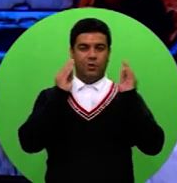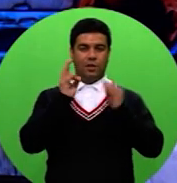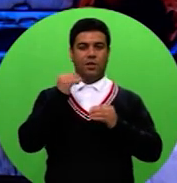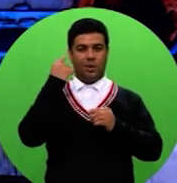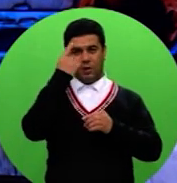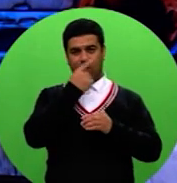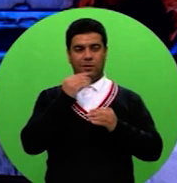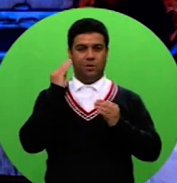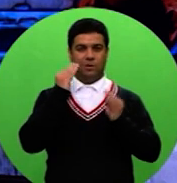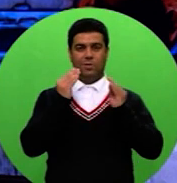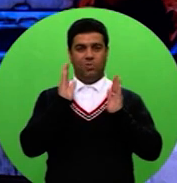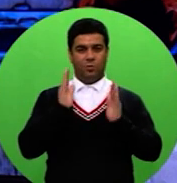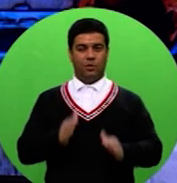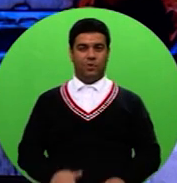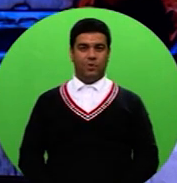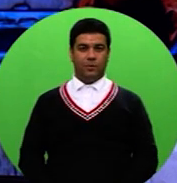Приставляем ушки к голове.